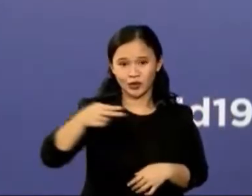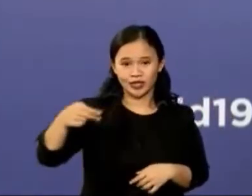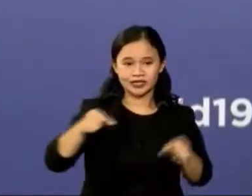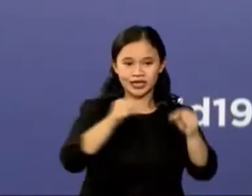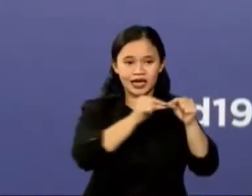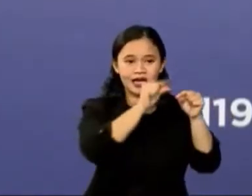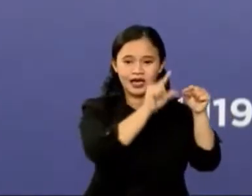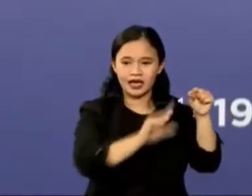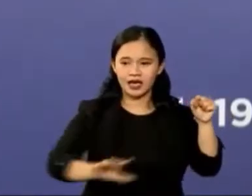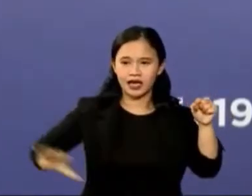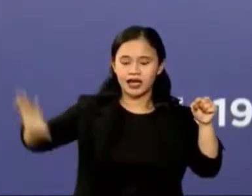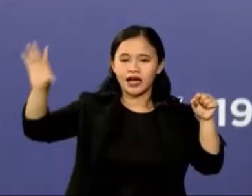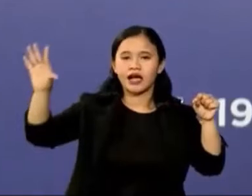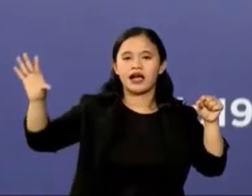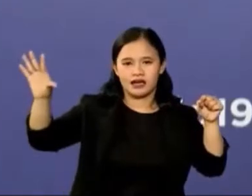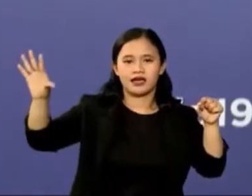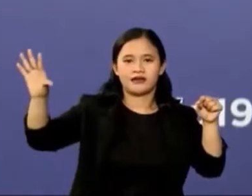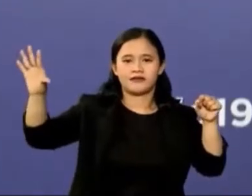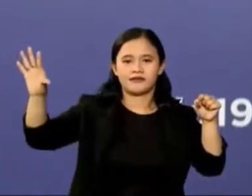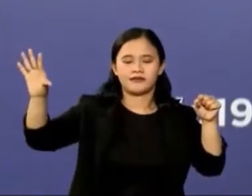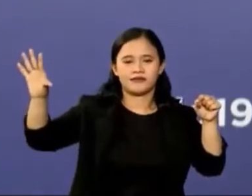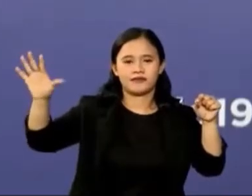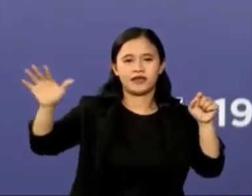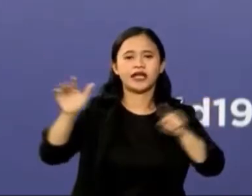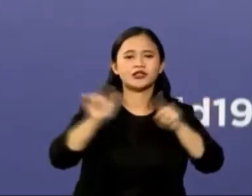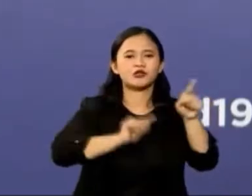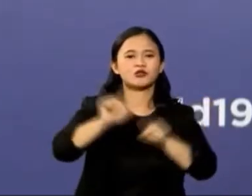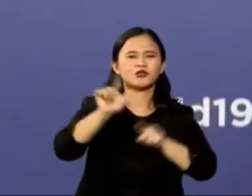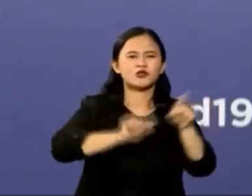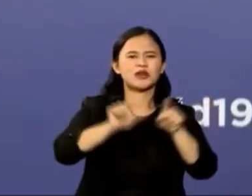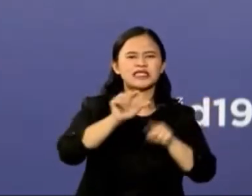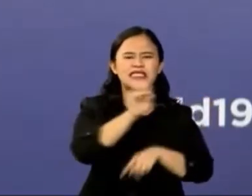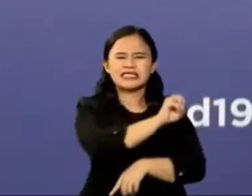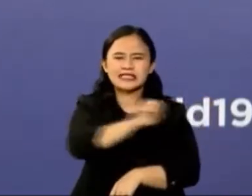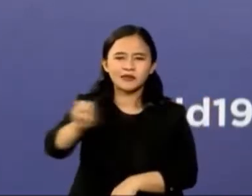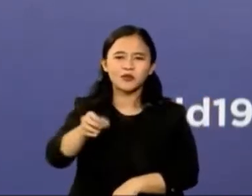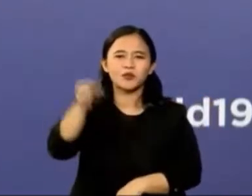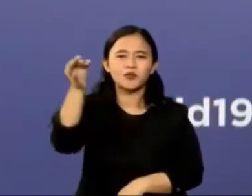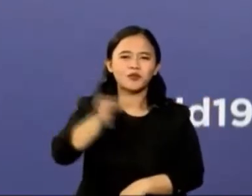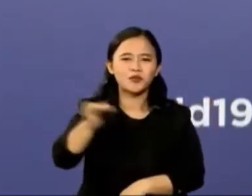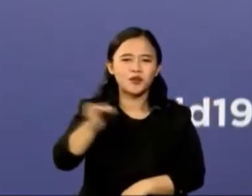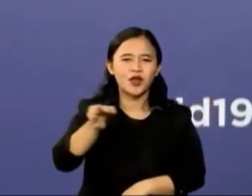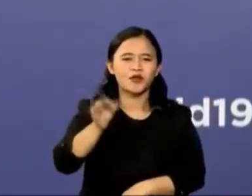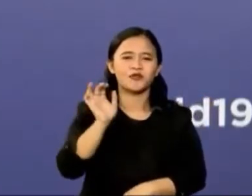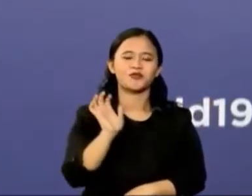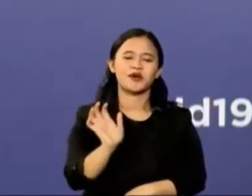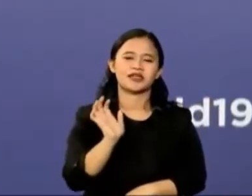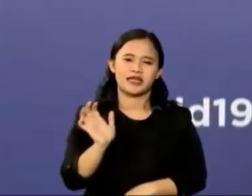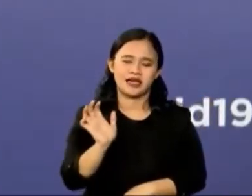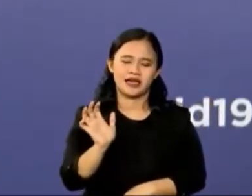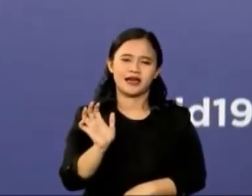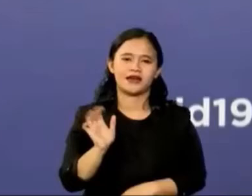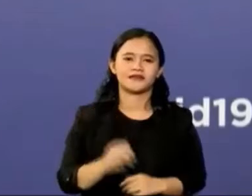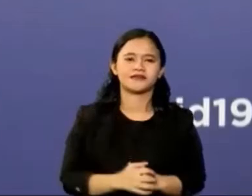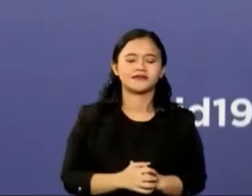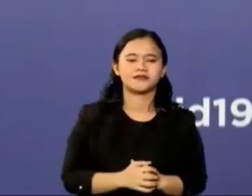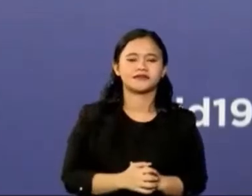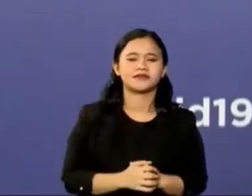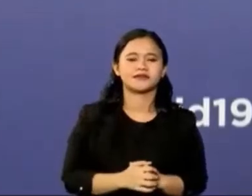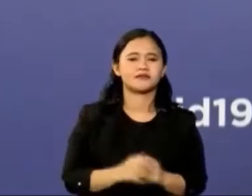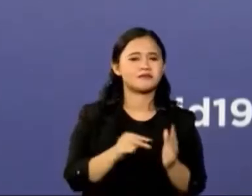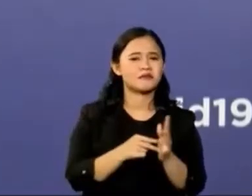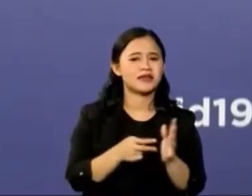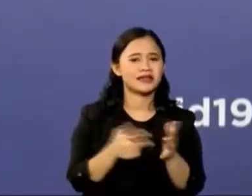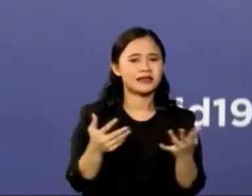negara kepulauan, lebih dari 17.000 pulau yang diantarai oleh selat dan laut. Tentunya ini